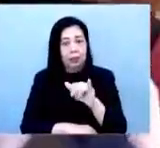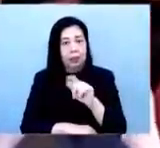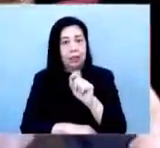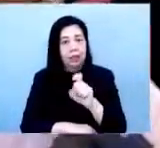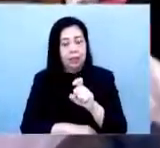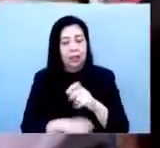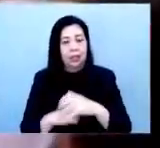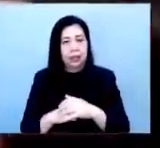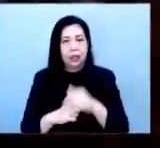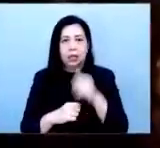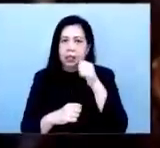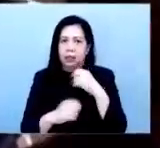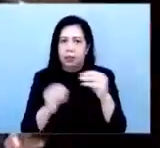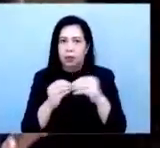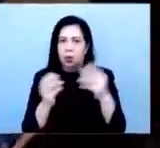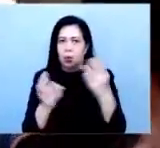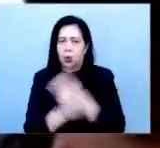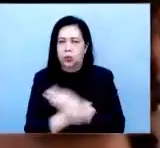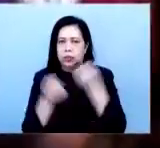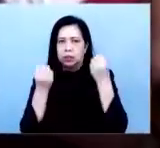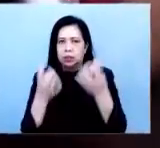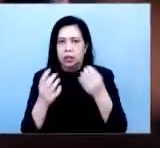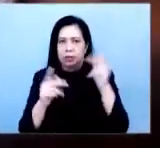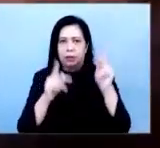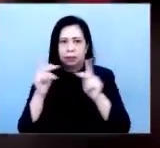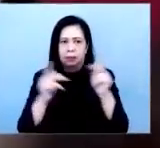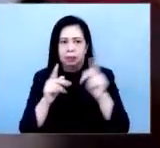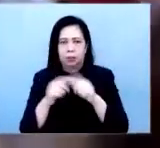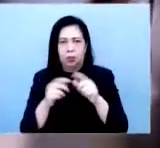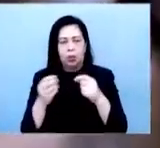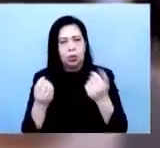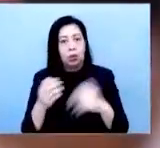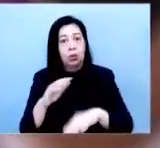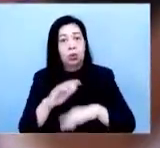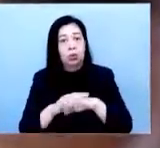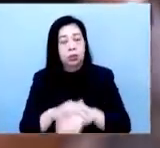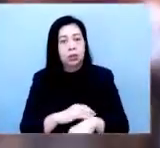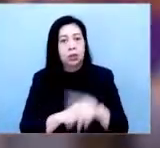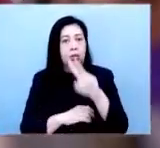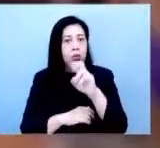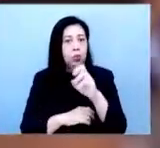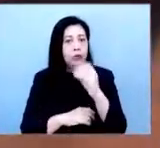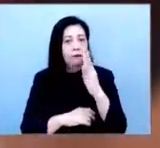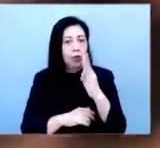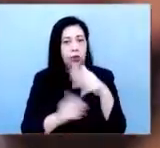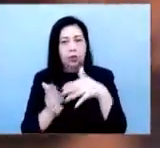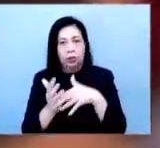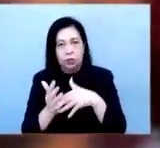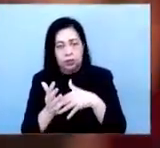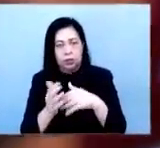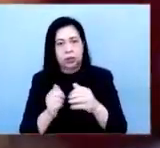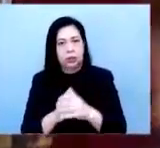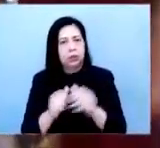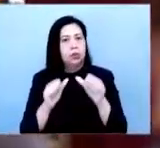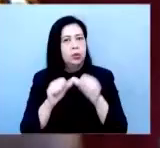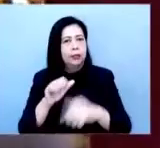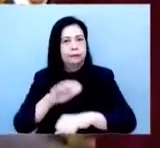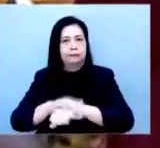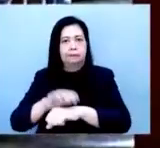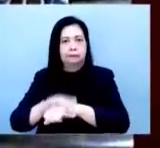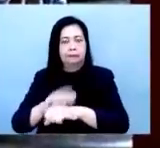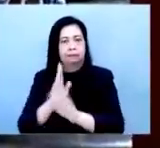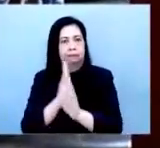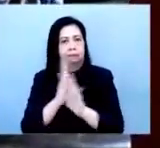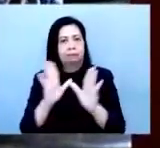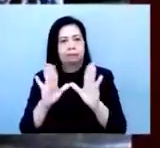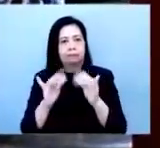Management, kagabi ang pinakamaraming dagsa ng mga pasahero na umabot sa lagpas 204,000. Patuloy naman ang paalala ng mga bus